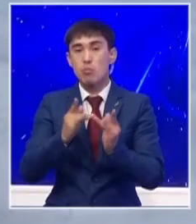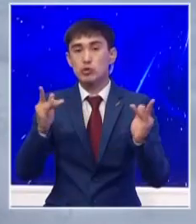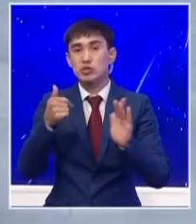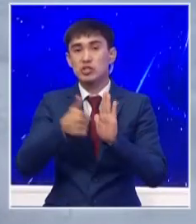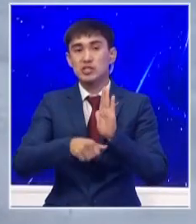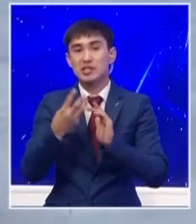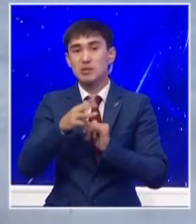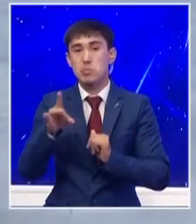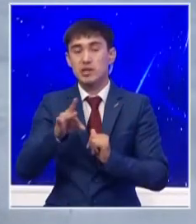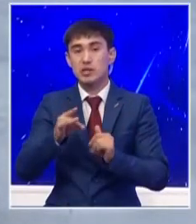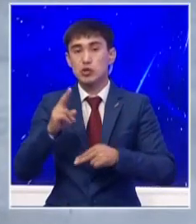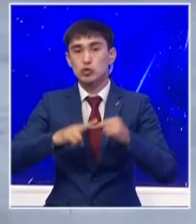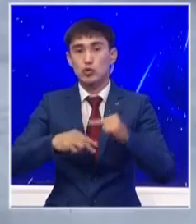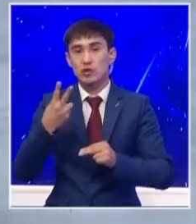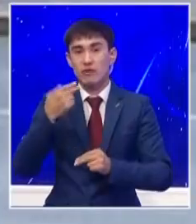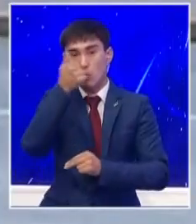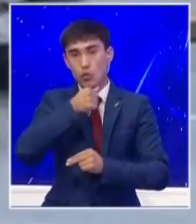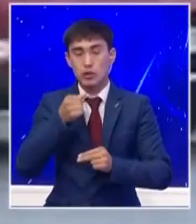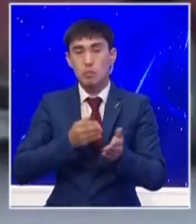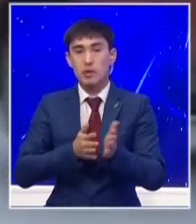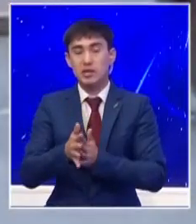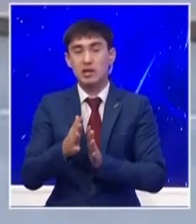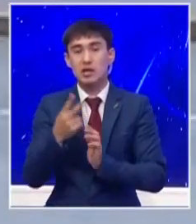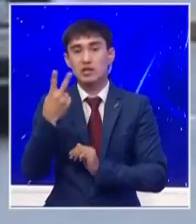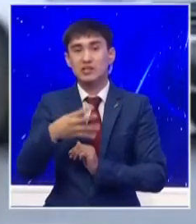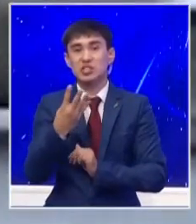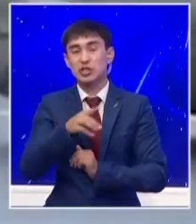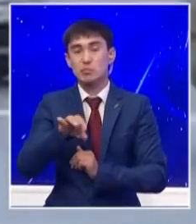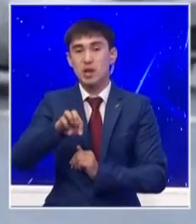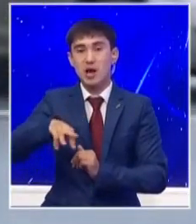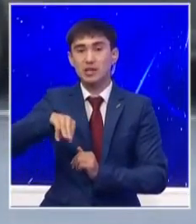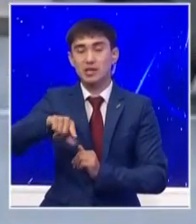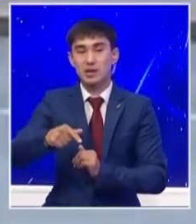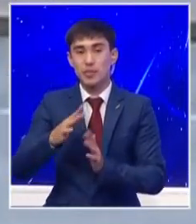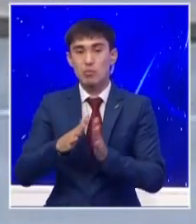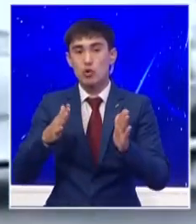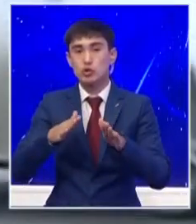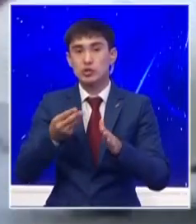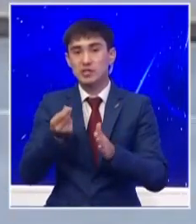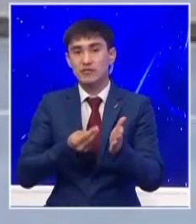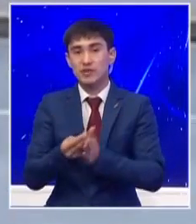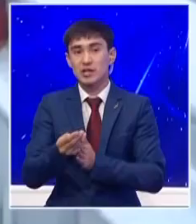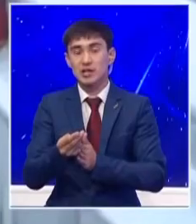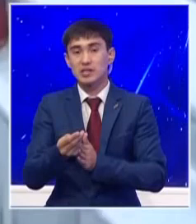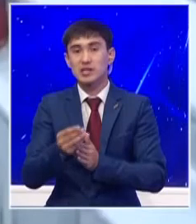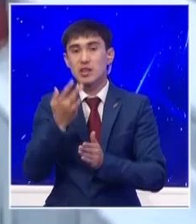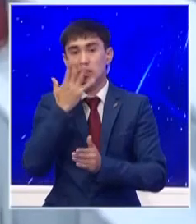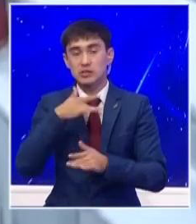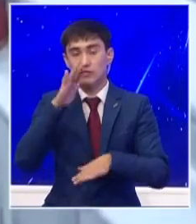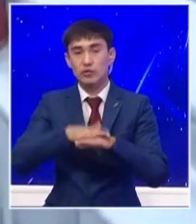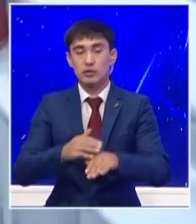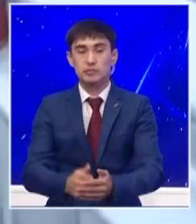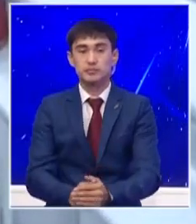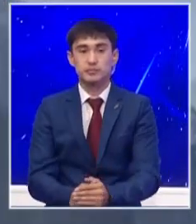строили 2 года. На реализацию объекта потратили более 24 миллиардов тенге. Большую часть средств выделили из нацфонда.